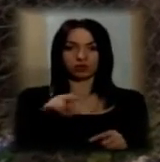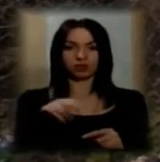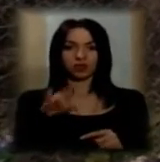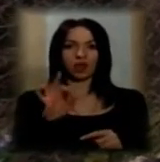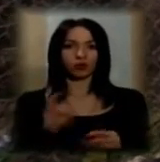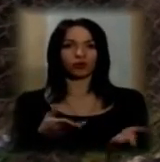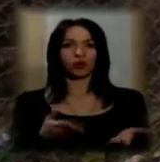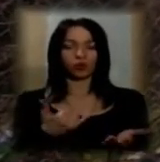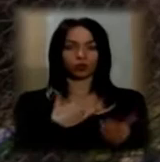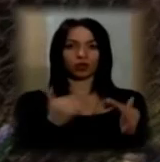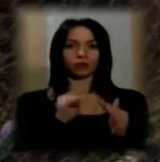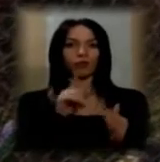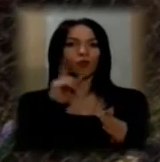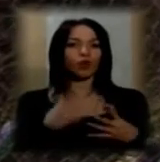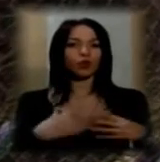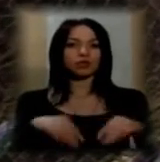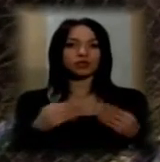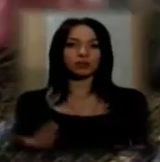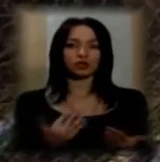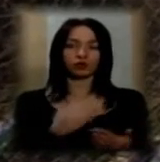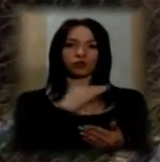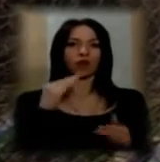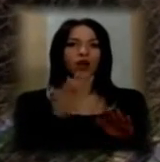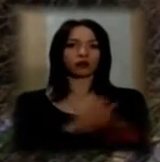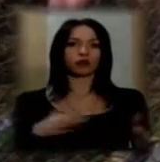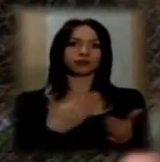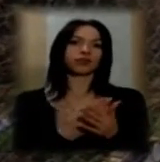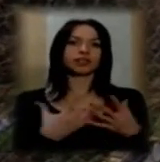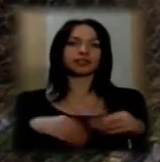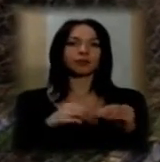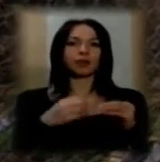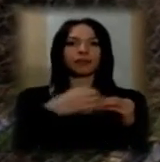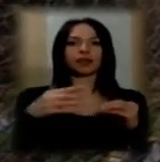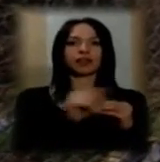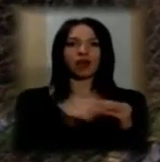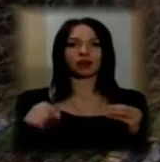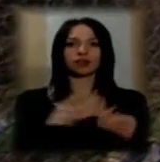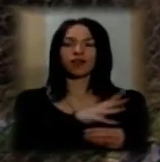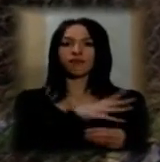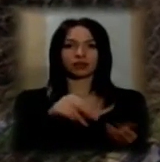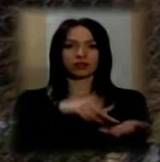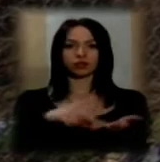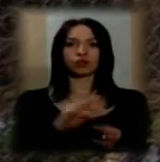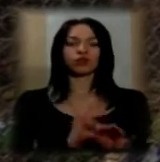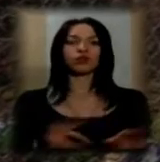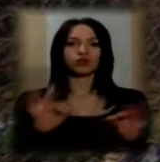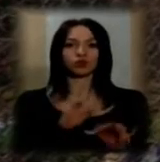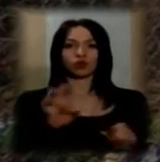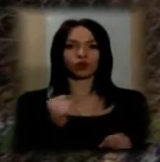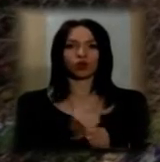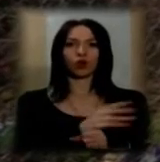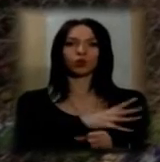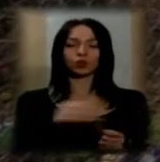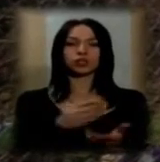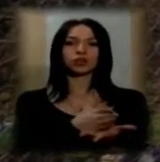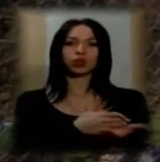молоді сім'ї живуть, багато дітей, десь сімей 15. Все стоїть, нічого не робиться. Усі служби